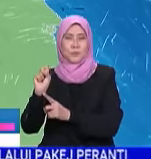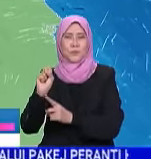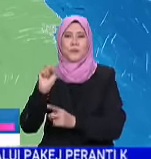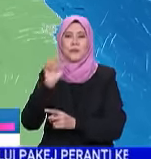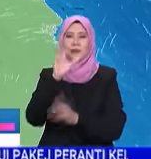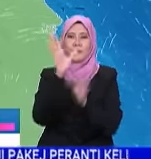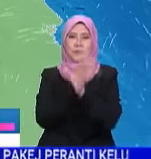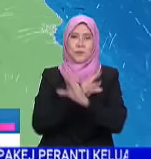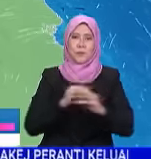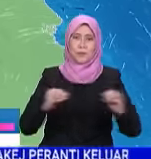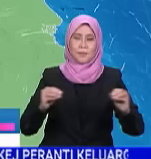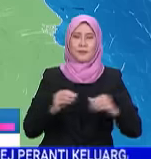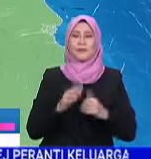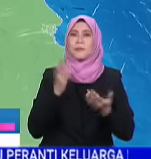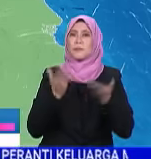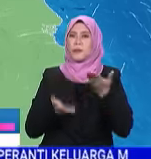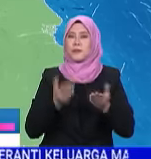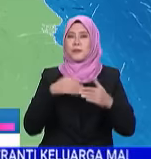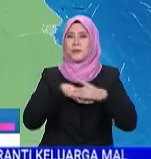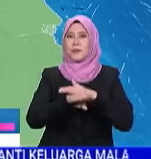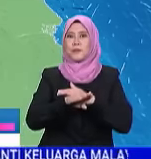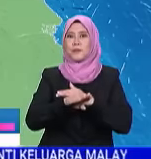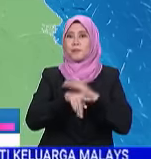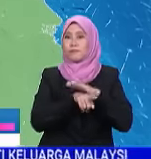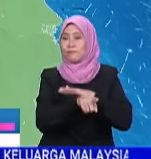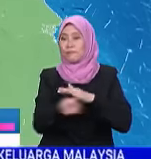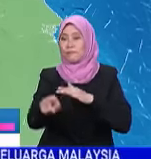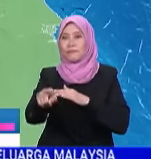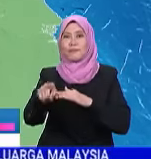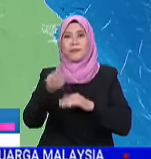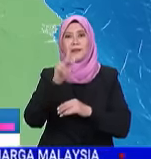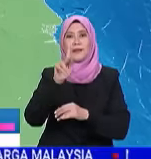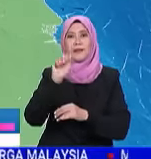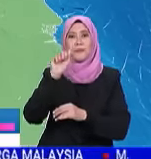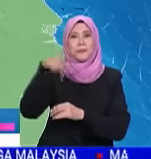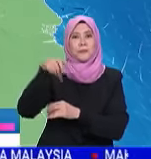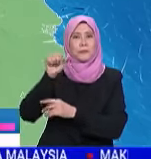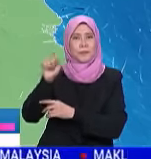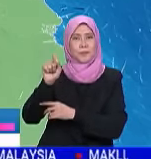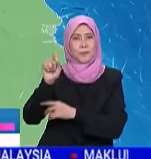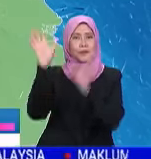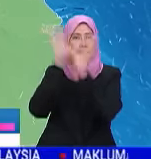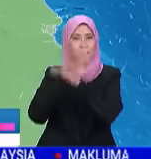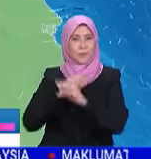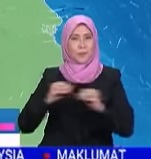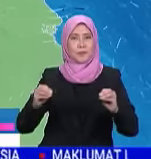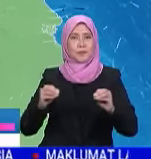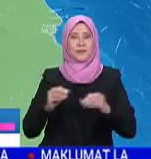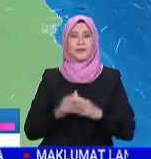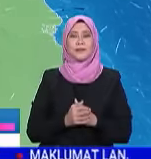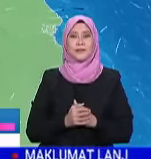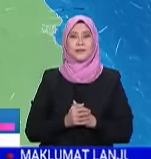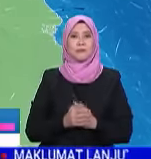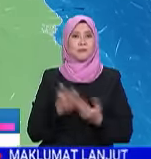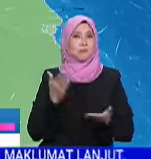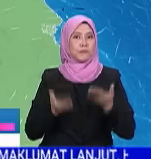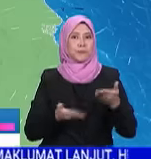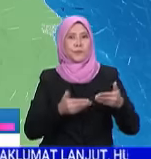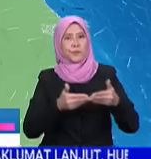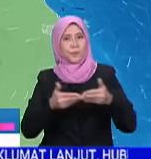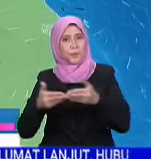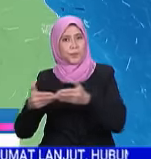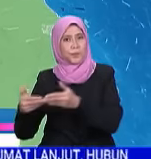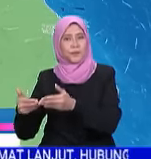Sarawak ini dan ia dijangka memasuki ke dalam bahagian kapit Negeri Sarawak dan map Malaysia menjangkakan ia berlanjutan